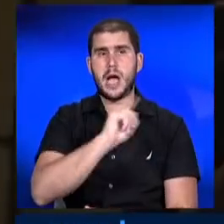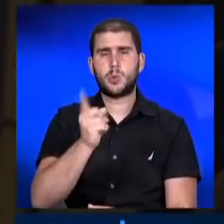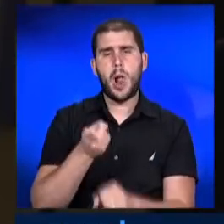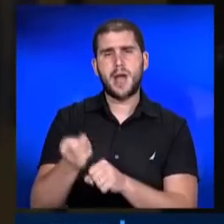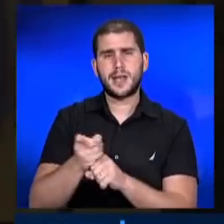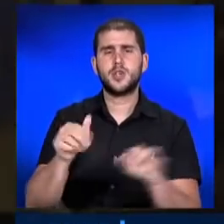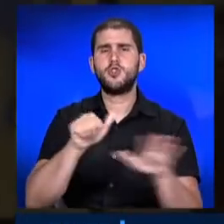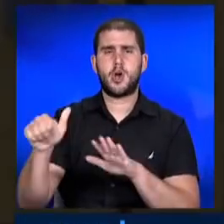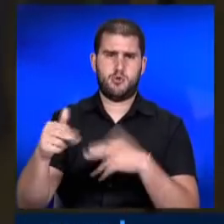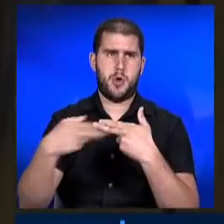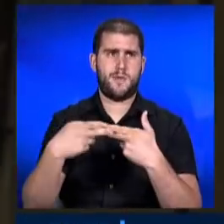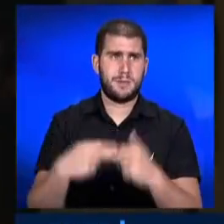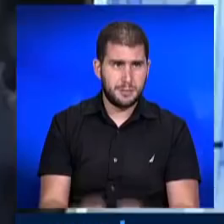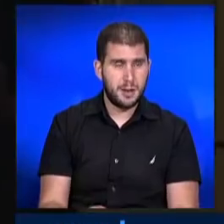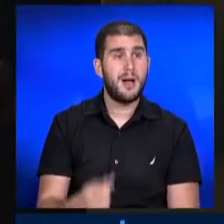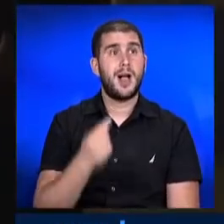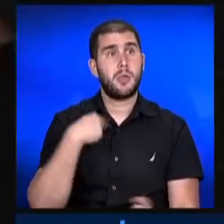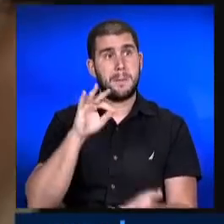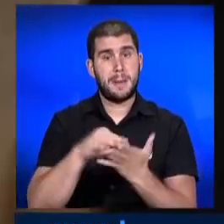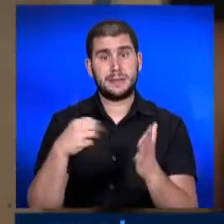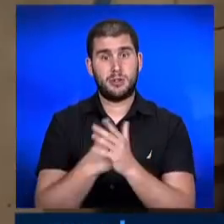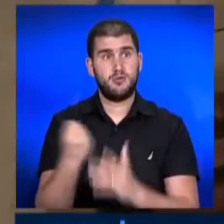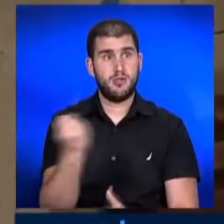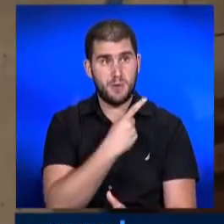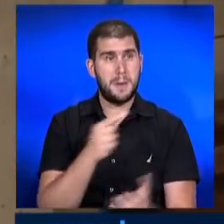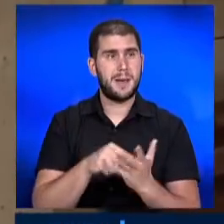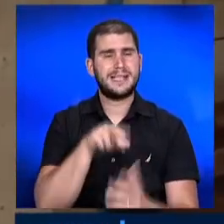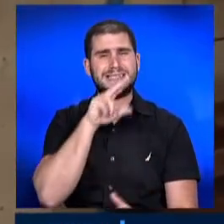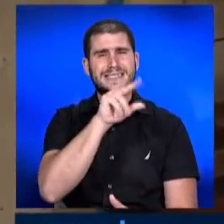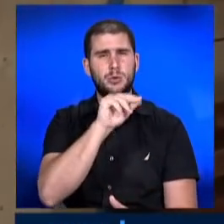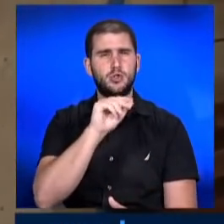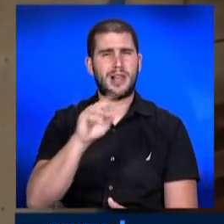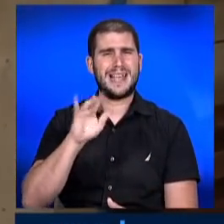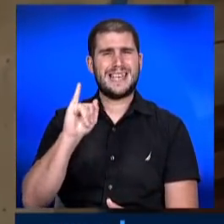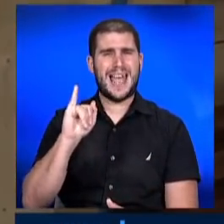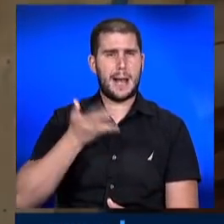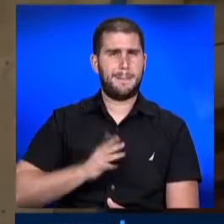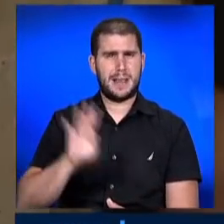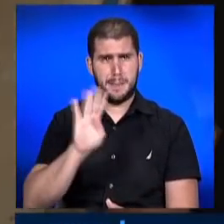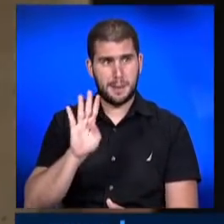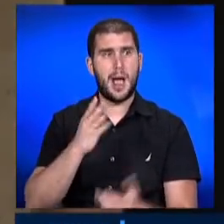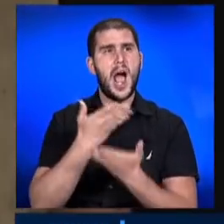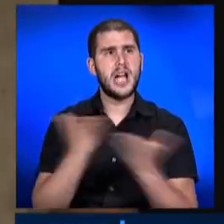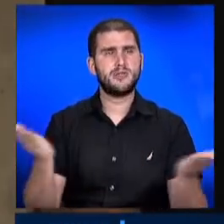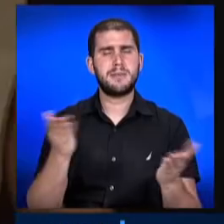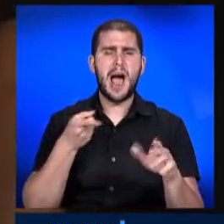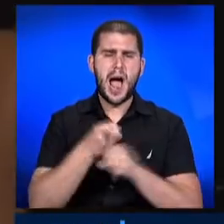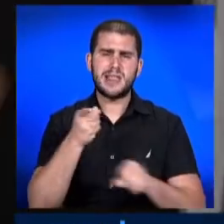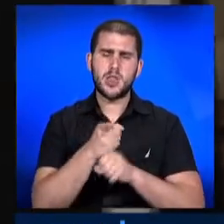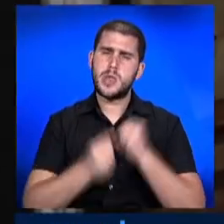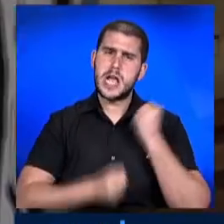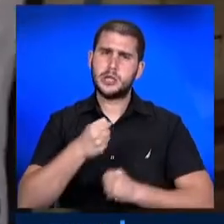במשך 6 חודשים. אנחנו במהלך סוף שבוע, בעקבות הציוץ של יאיר נתניהו, חשופים להטרדות